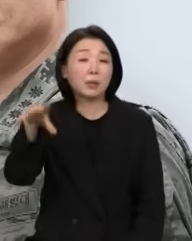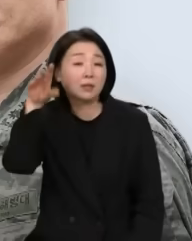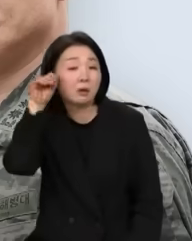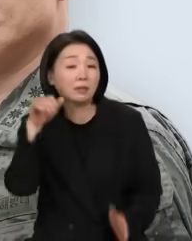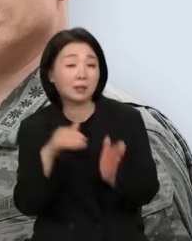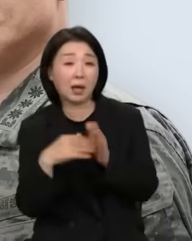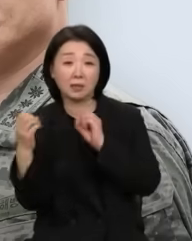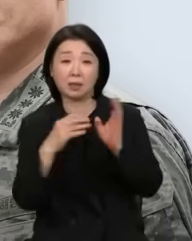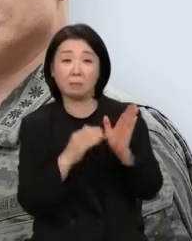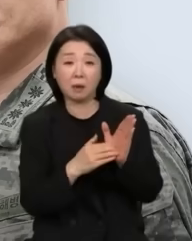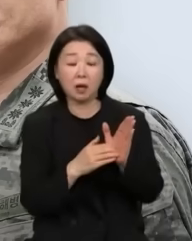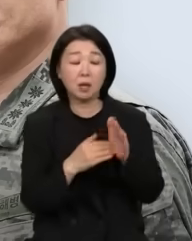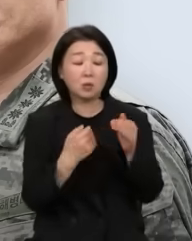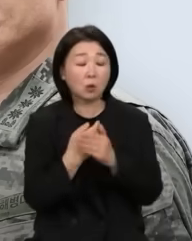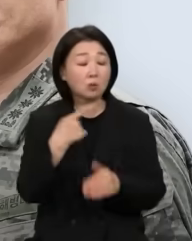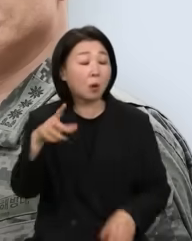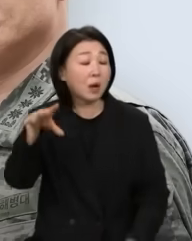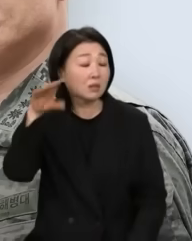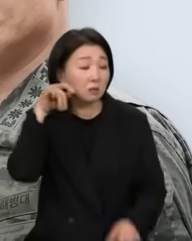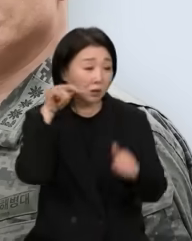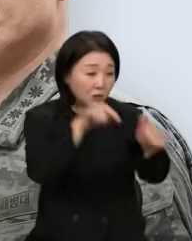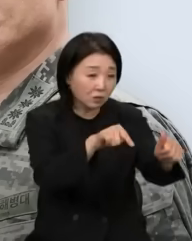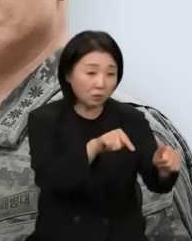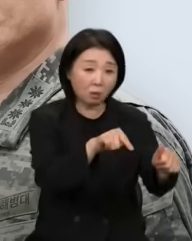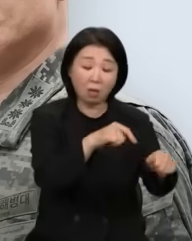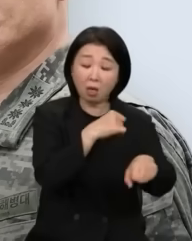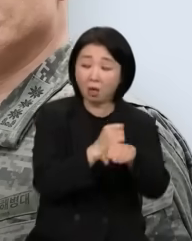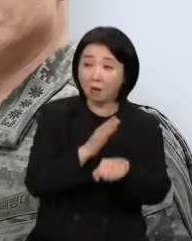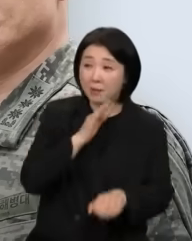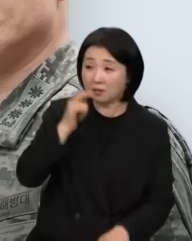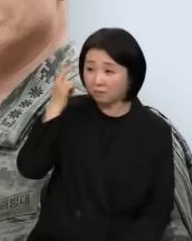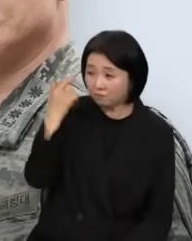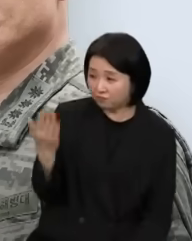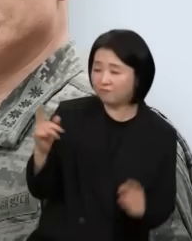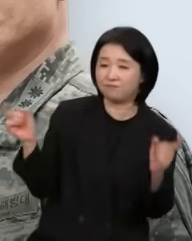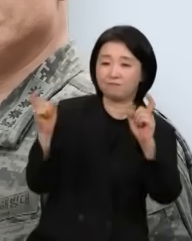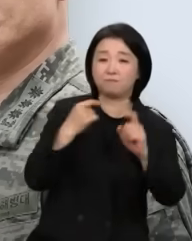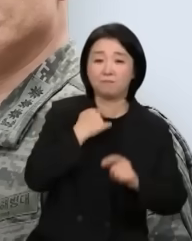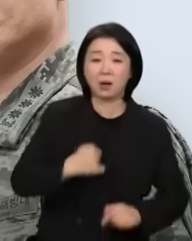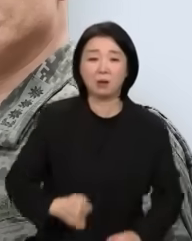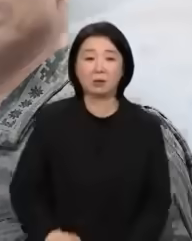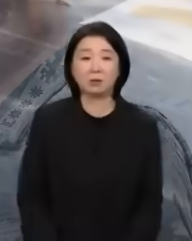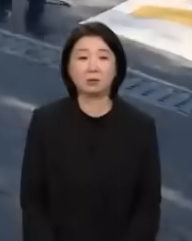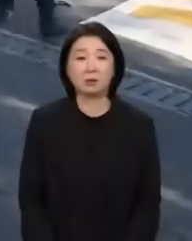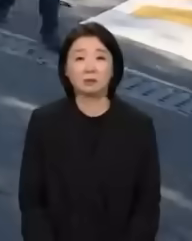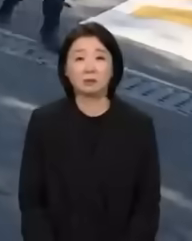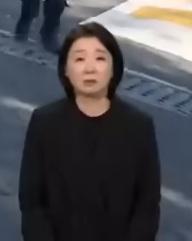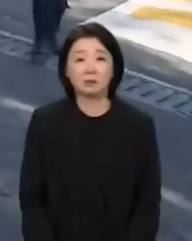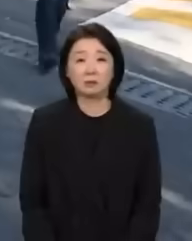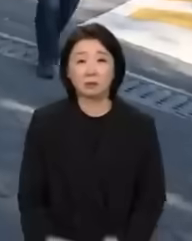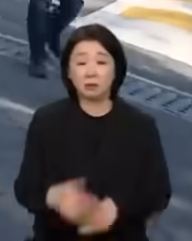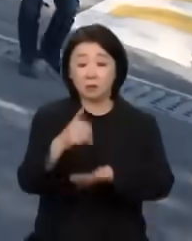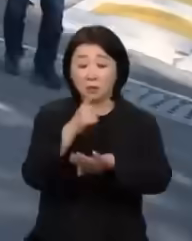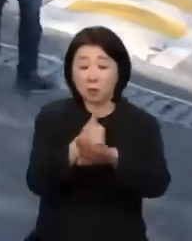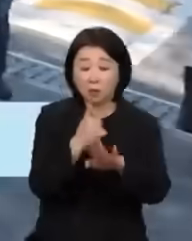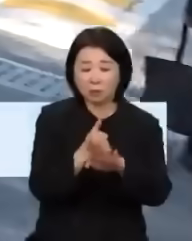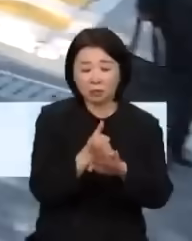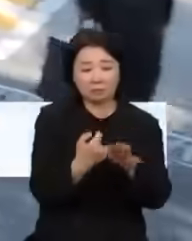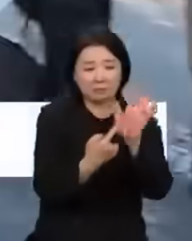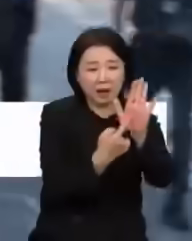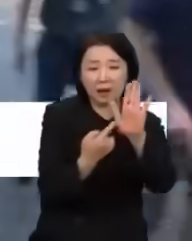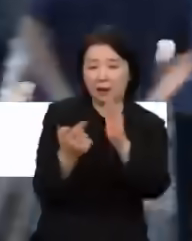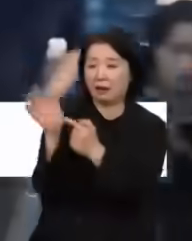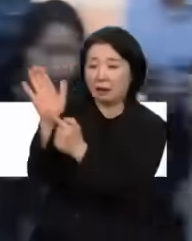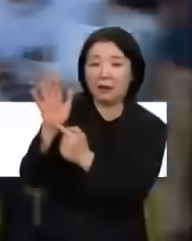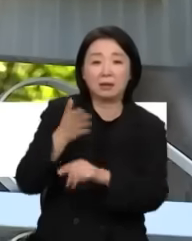대답해 옆에서 들은 것을 지시로 받아들인 것이 맞냐고 언쟁을 했다고도 진술했습니다. 결국 표현의 수위는 다르지만